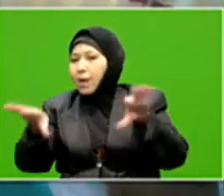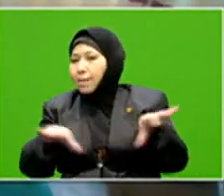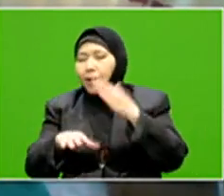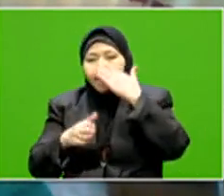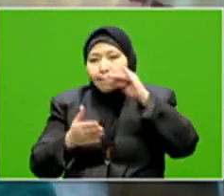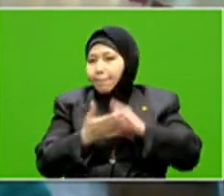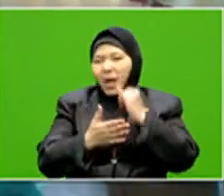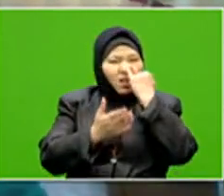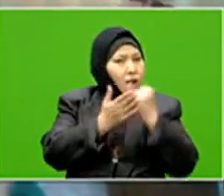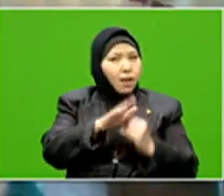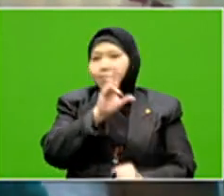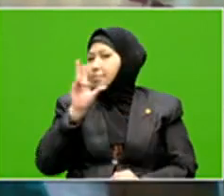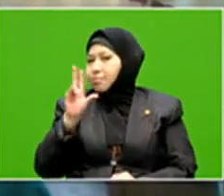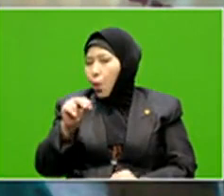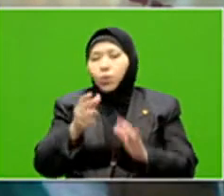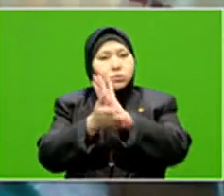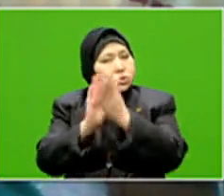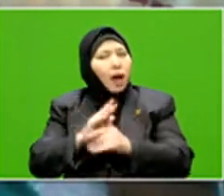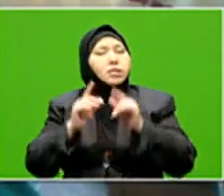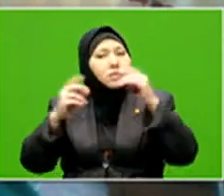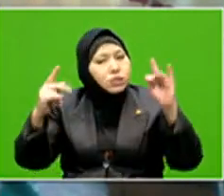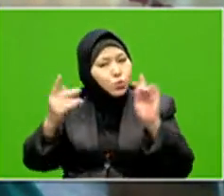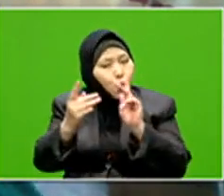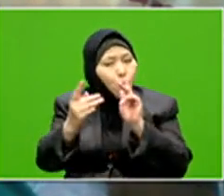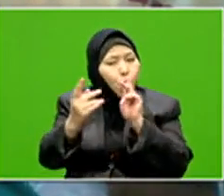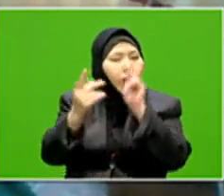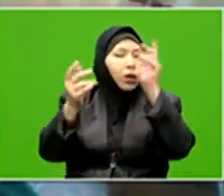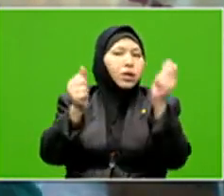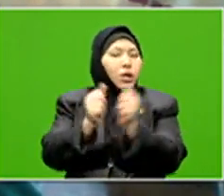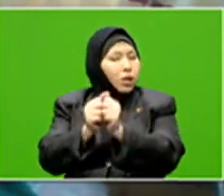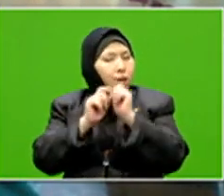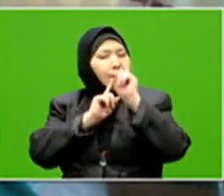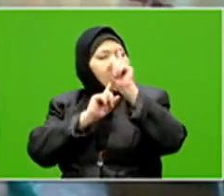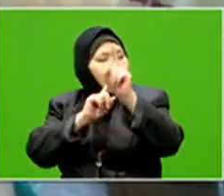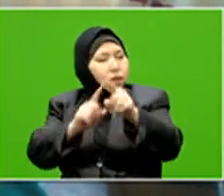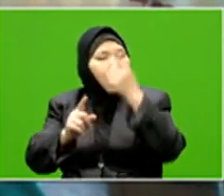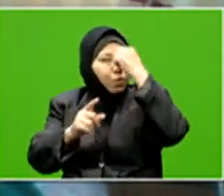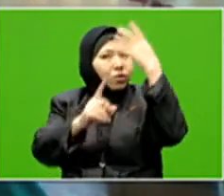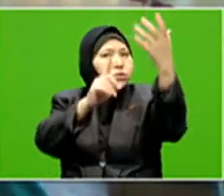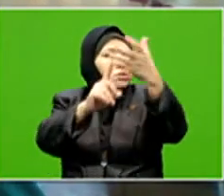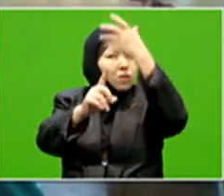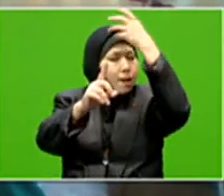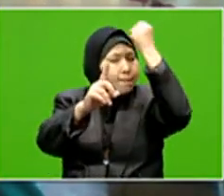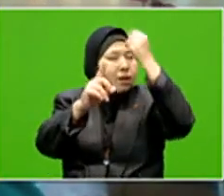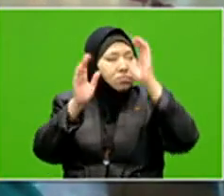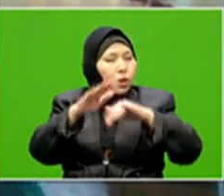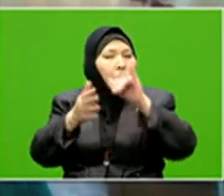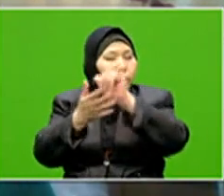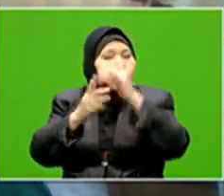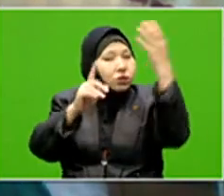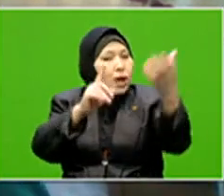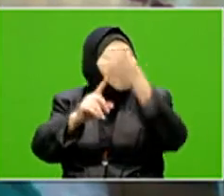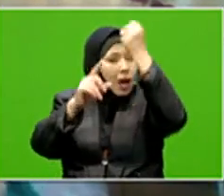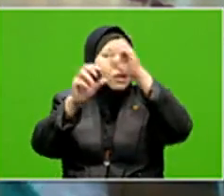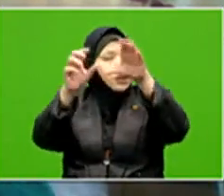kezaliman. Maka sesuai dengan perintah untuk istiqamah dalam hidup kita yang mesti kita capai, ianya mestilah kita capai dalam